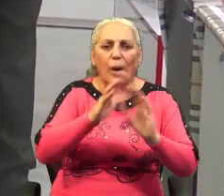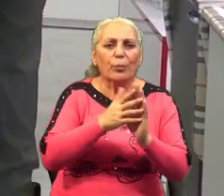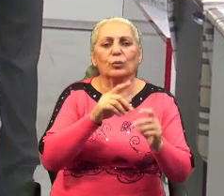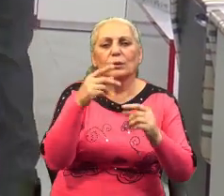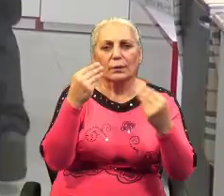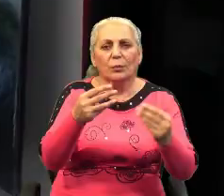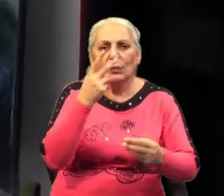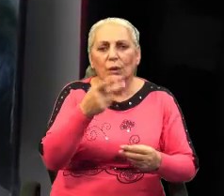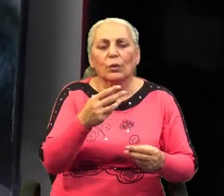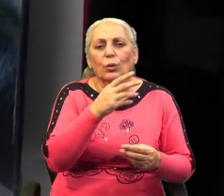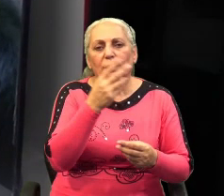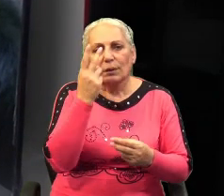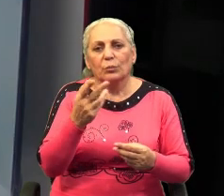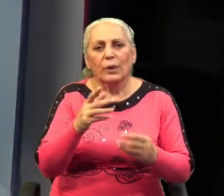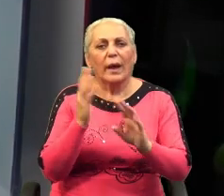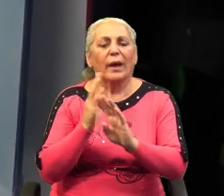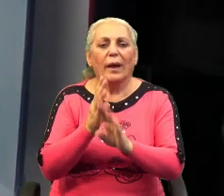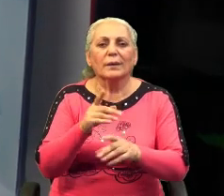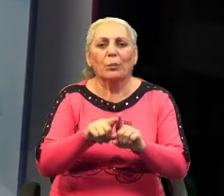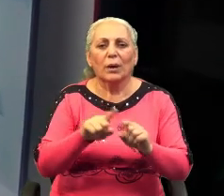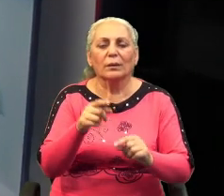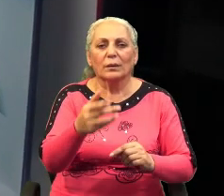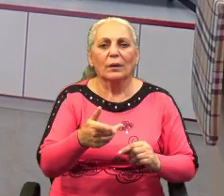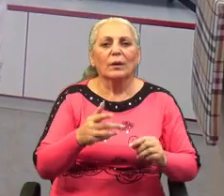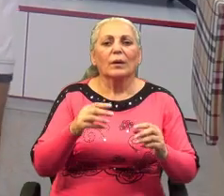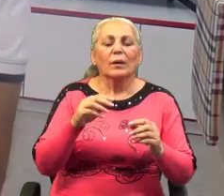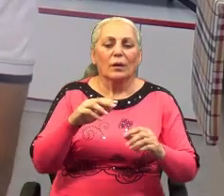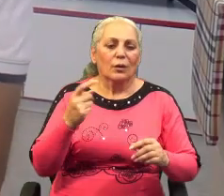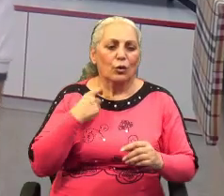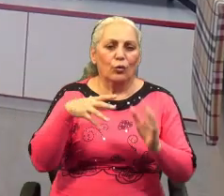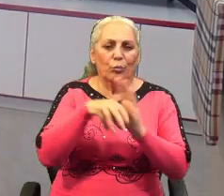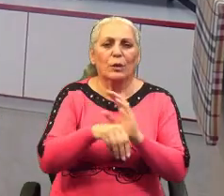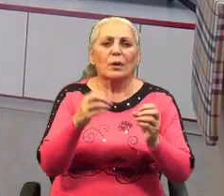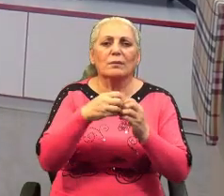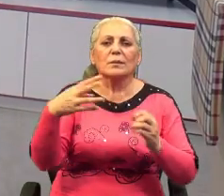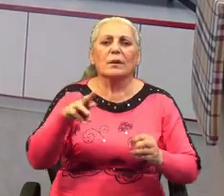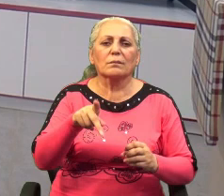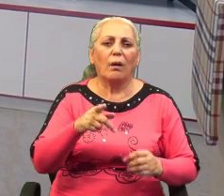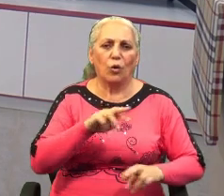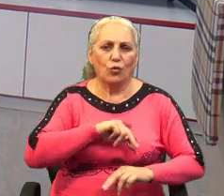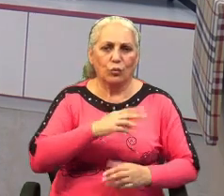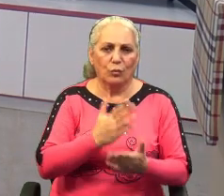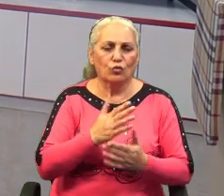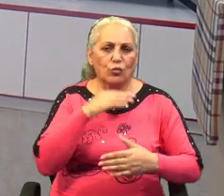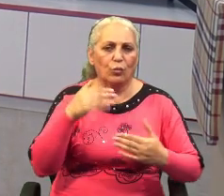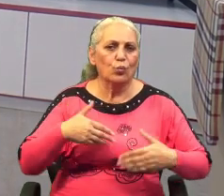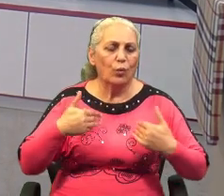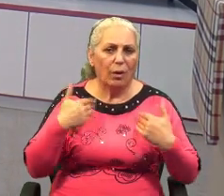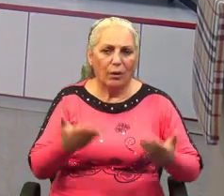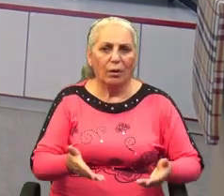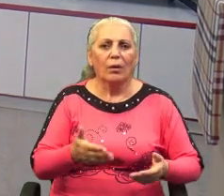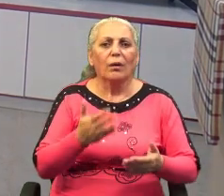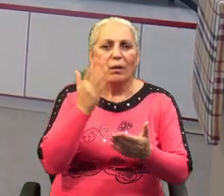սահմանները այլ համայնքներում եւս։ Հերթականը Վանաձորն է, ընկերությունը շուկայում գործում է արդեն 15 տարի։ Շատ ուրախալի է, որ VLV-ն